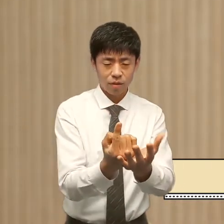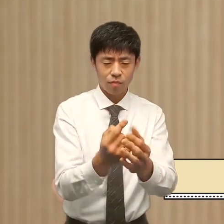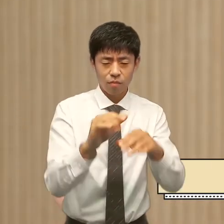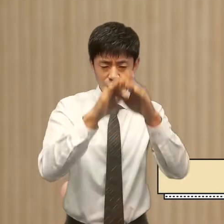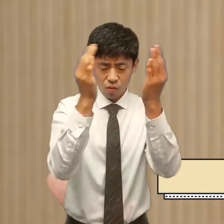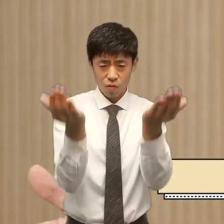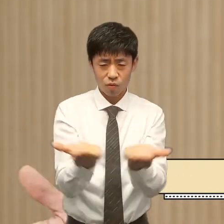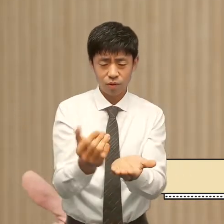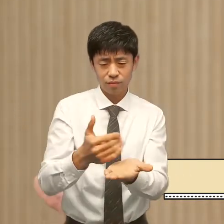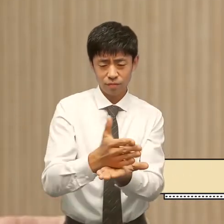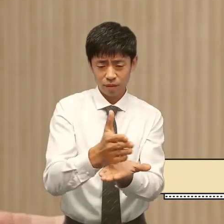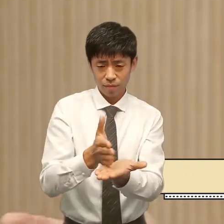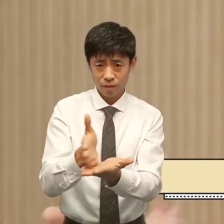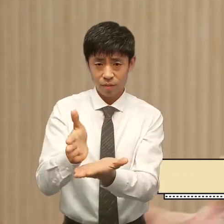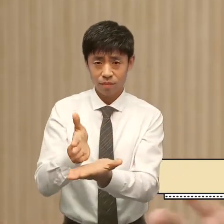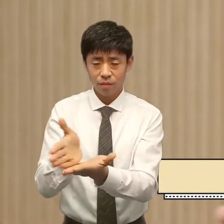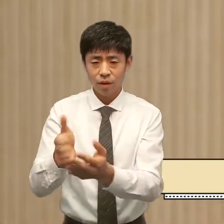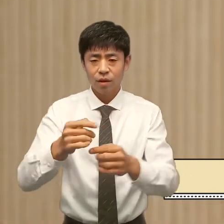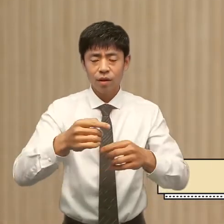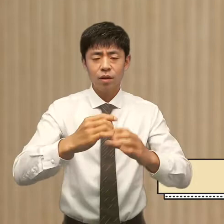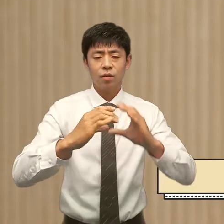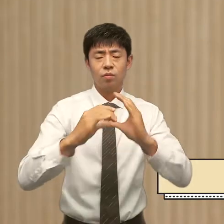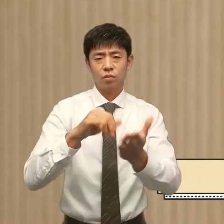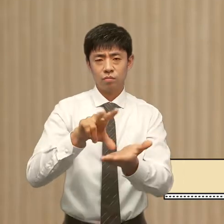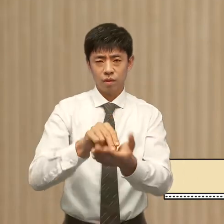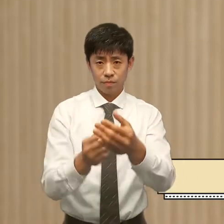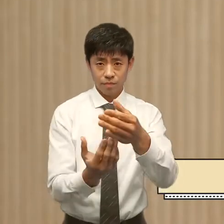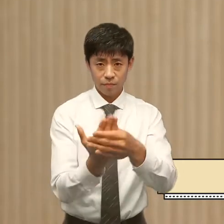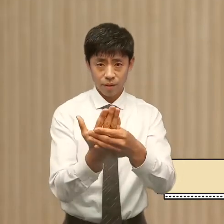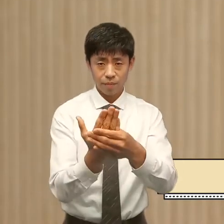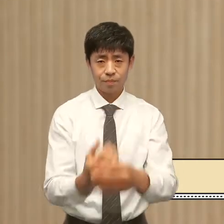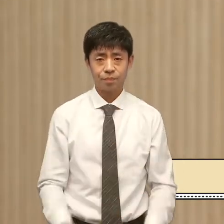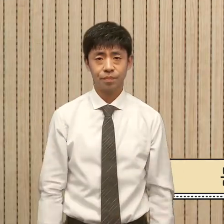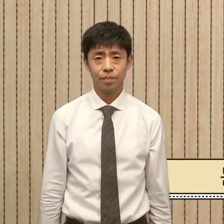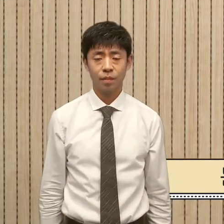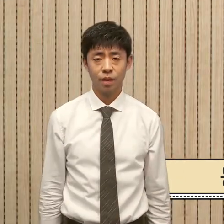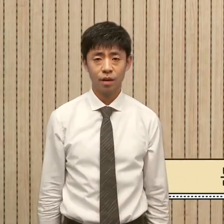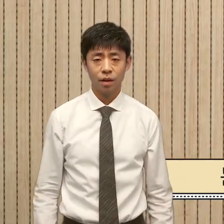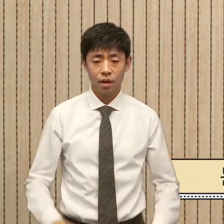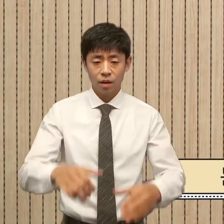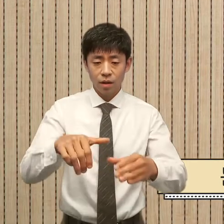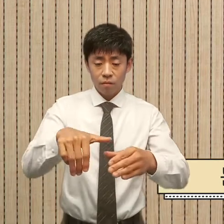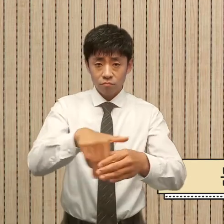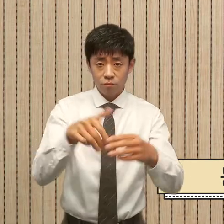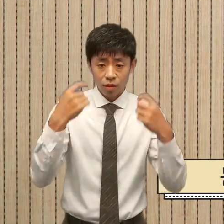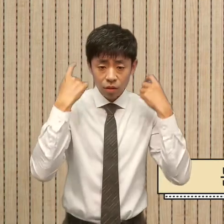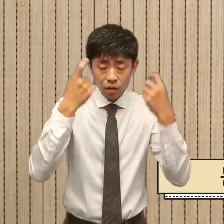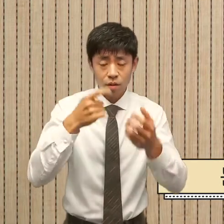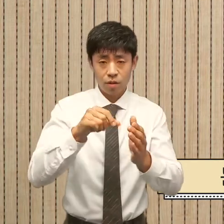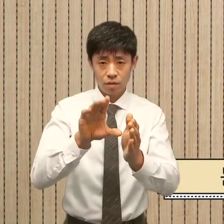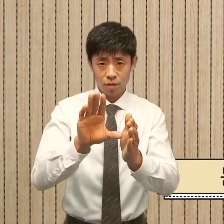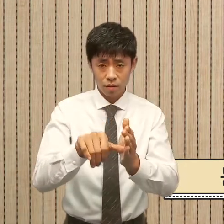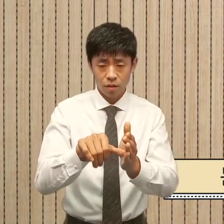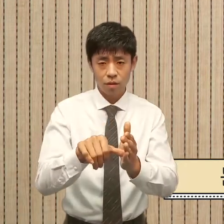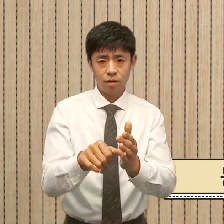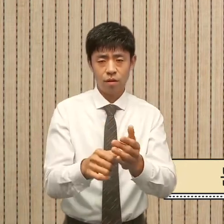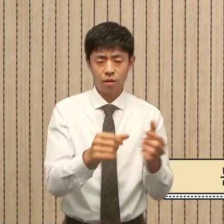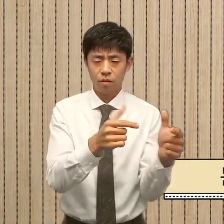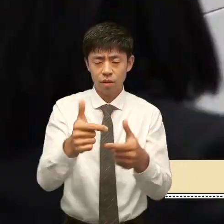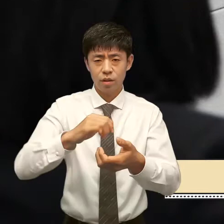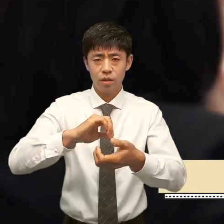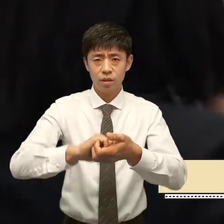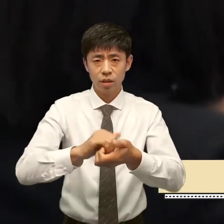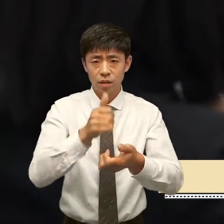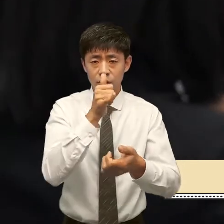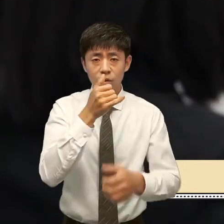또 모든 분야에서 전부 소통의 문제들이 발생이 돼가지고 문화 여가를 즐김에 있어서도 많은 제약들이